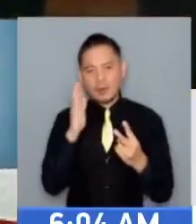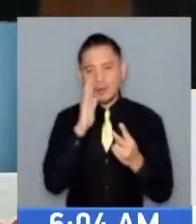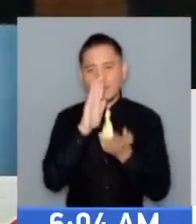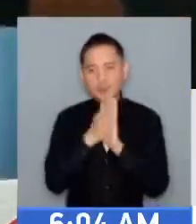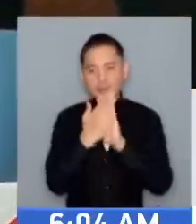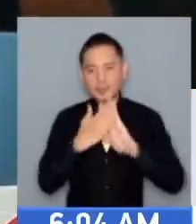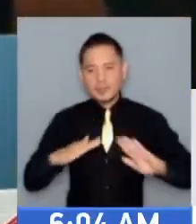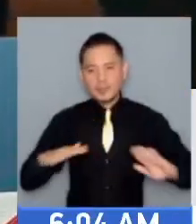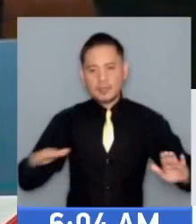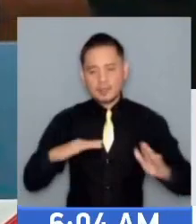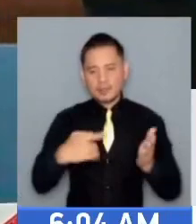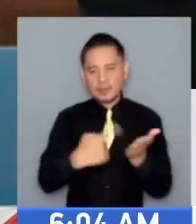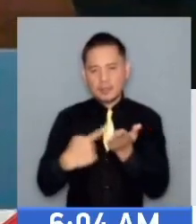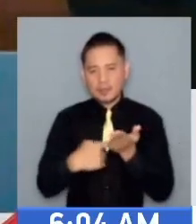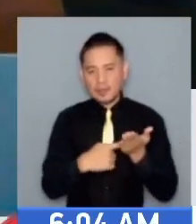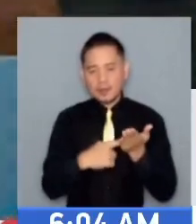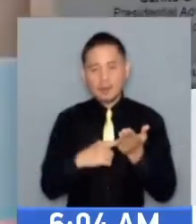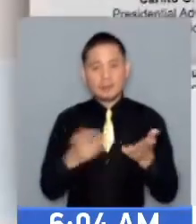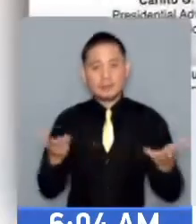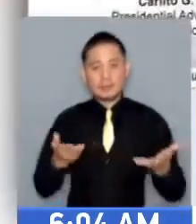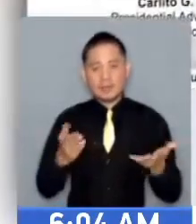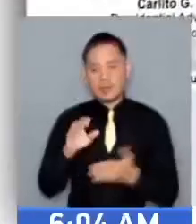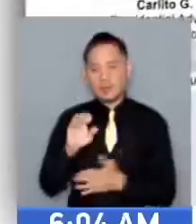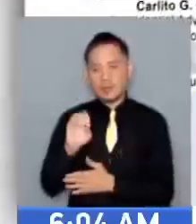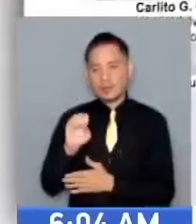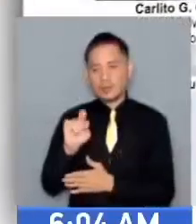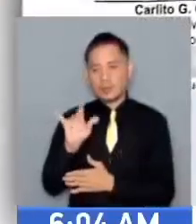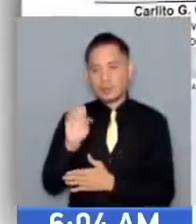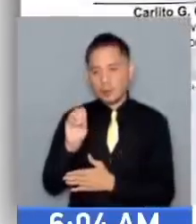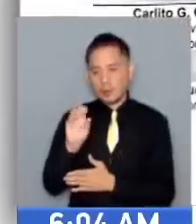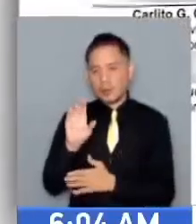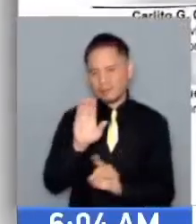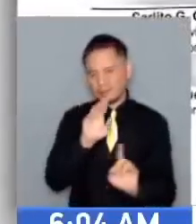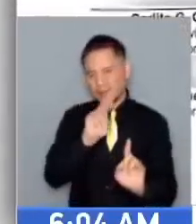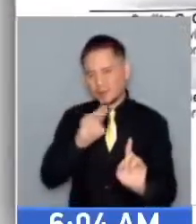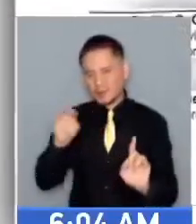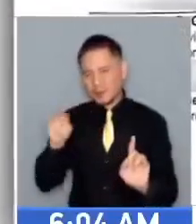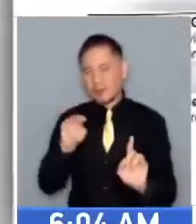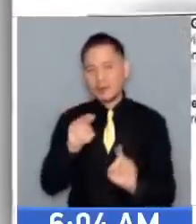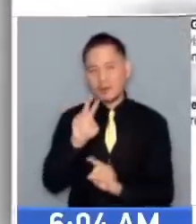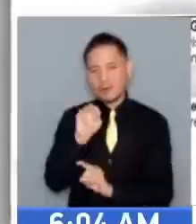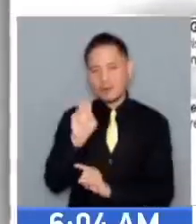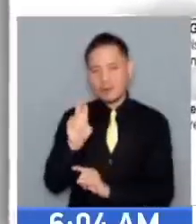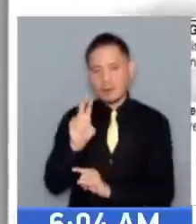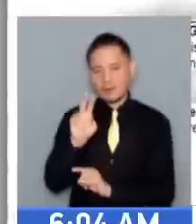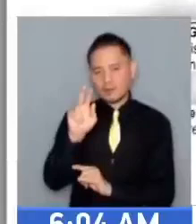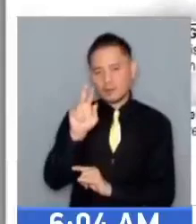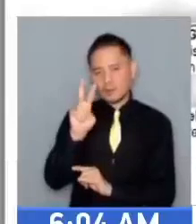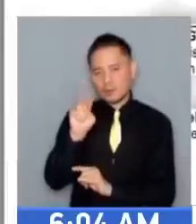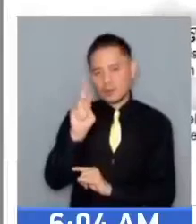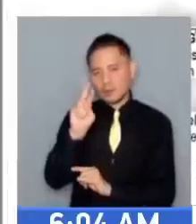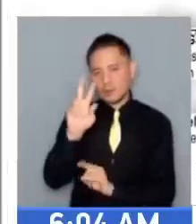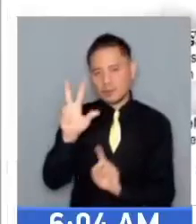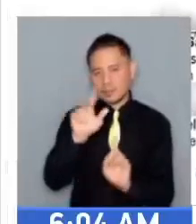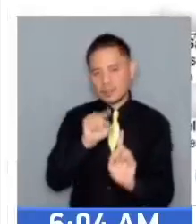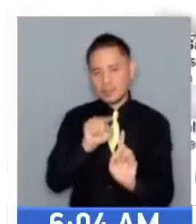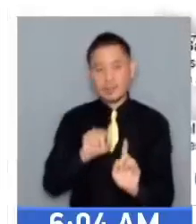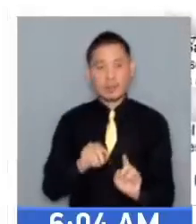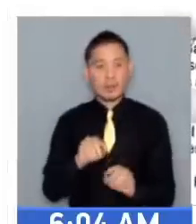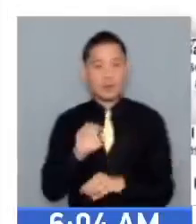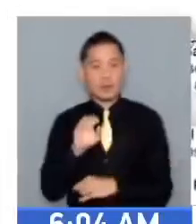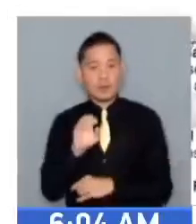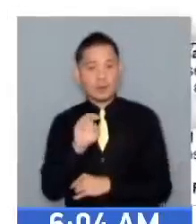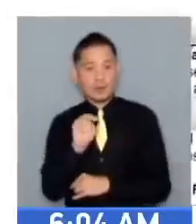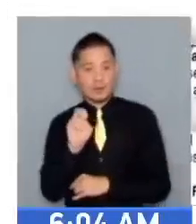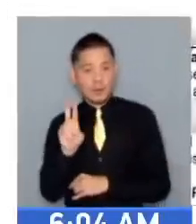November 23, 4 na taon matapos ipatigil ni dating Pangulong Rodrigo Duterte. Para sa gobyerno, unang hakbang pa lang ito tungo sa